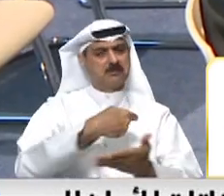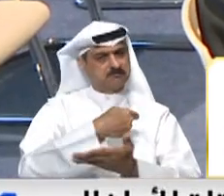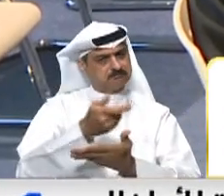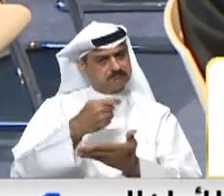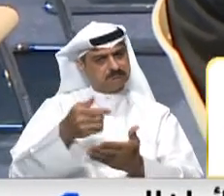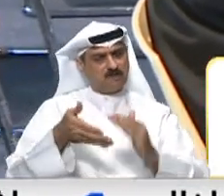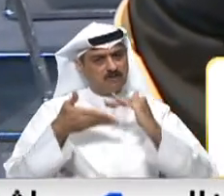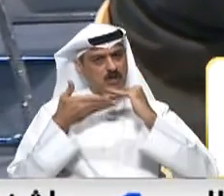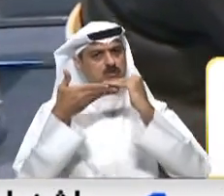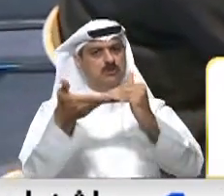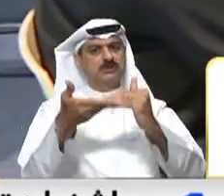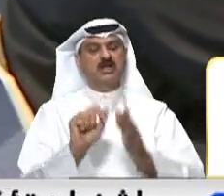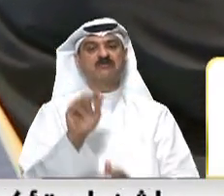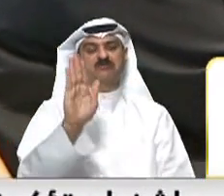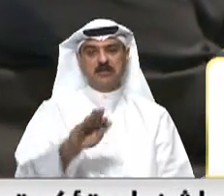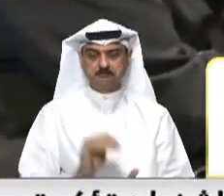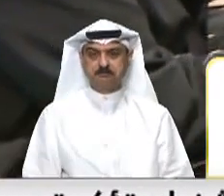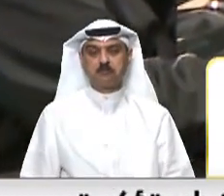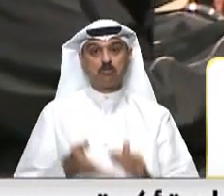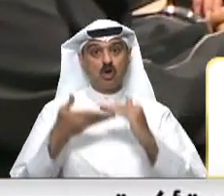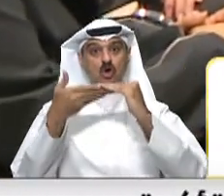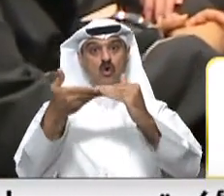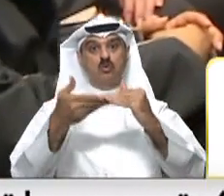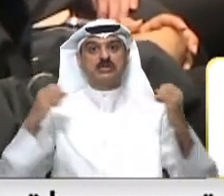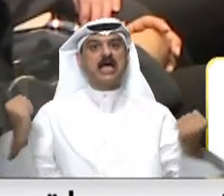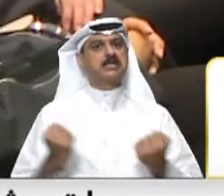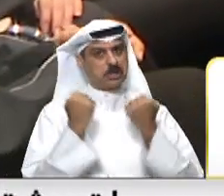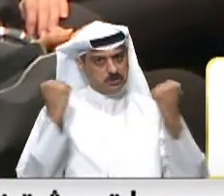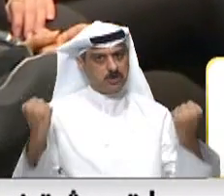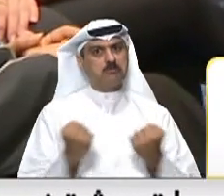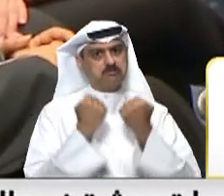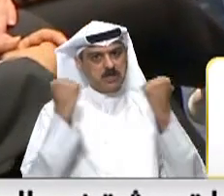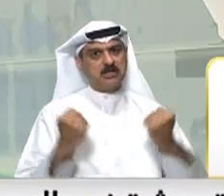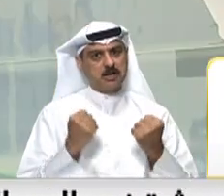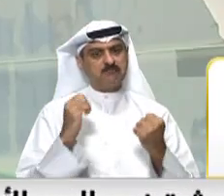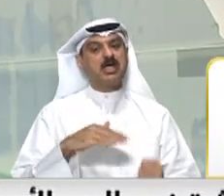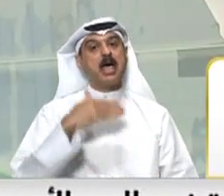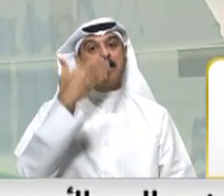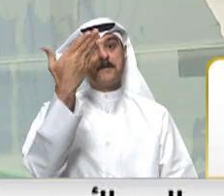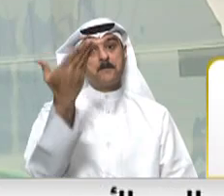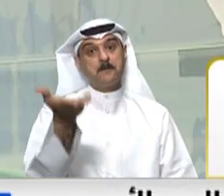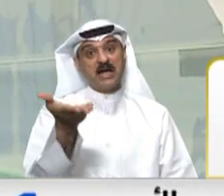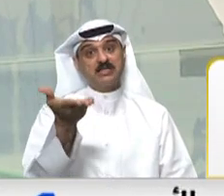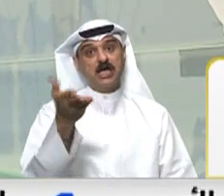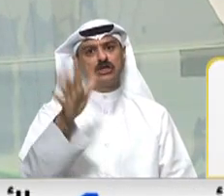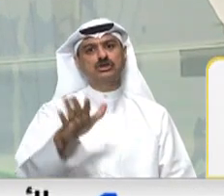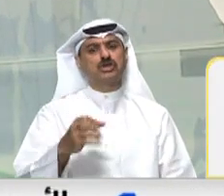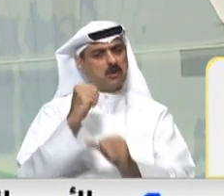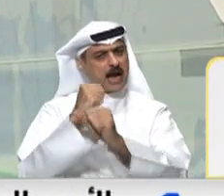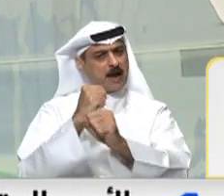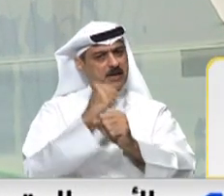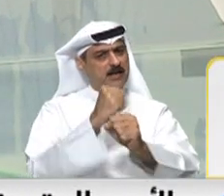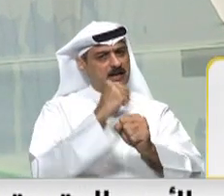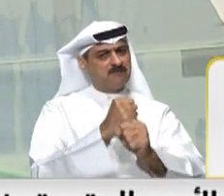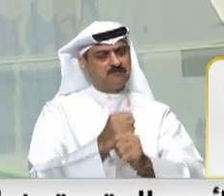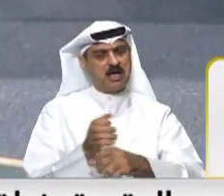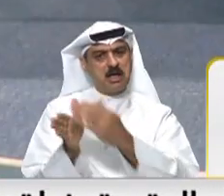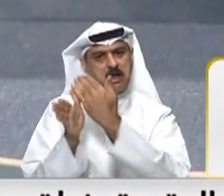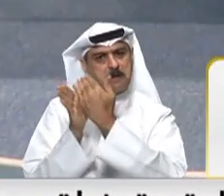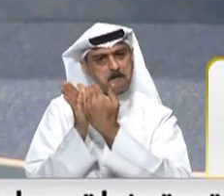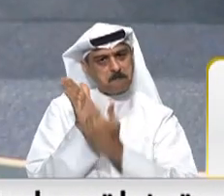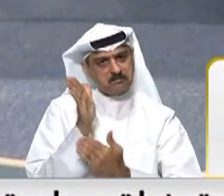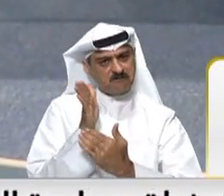من الالتحاق ببرامج المساعدات الخاصه بالجمعيه من خلال بطاقات الدفع المسبق التي توفر